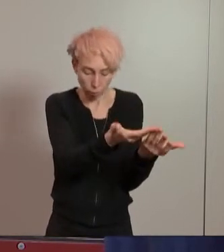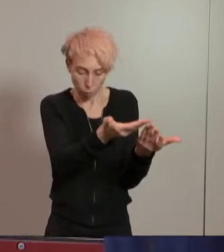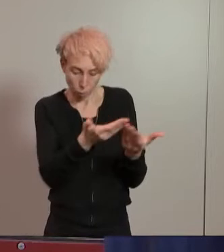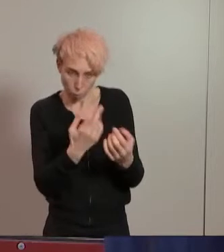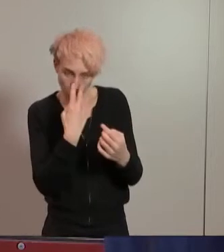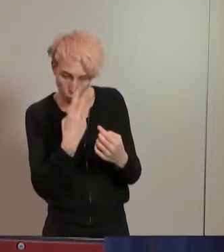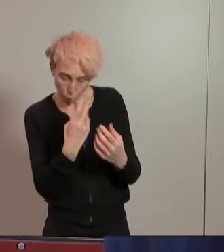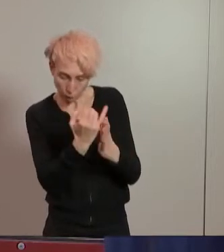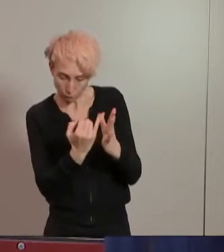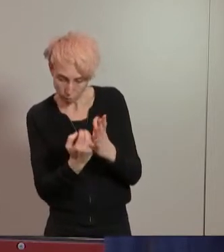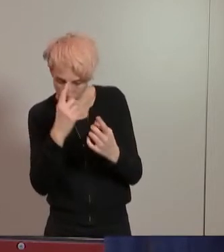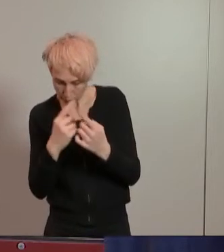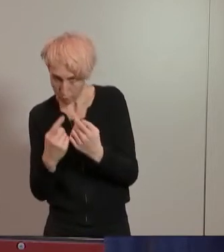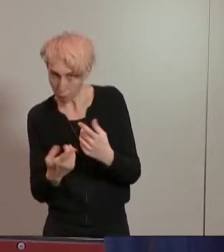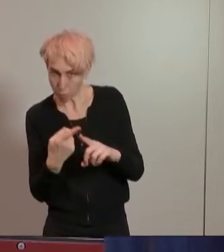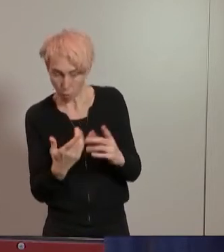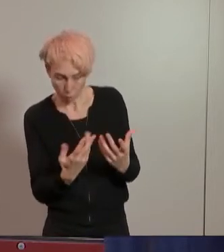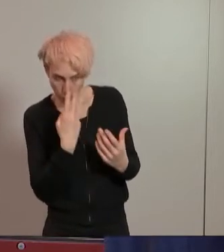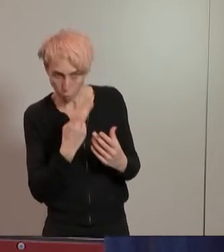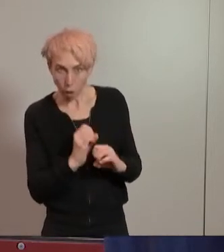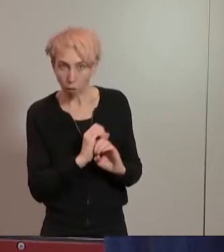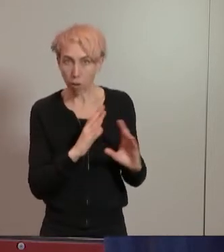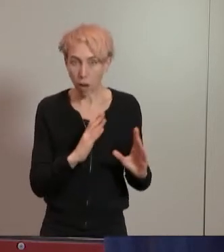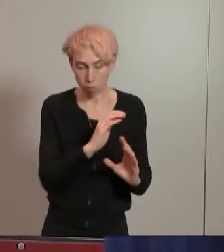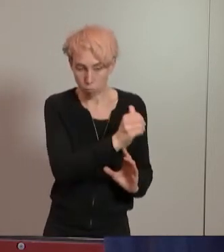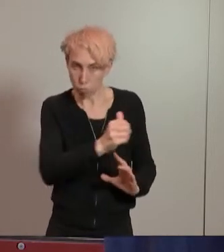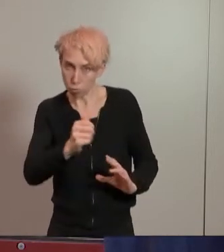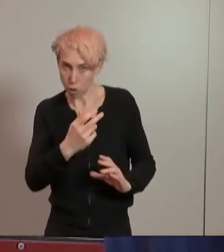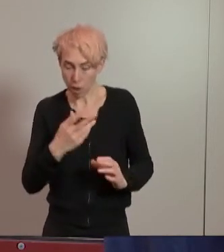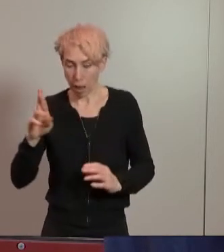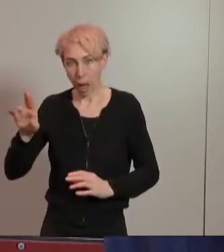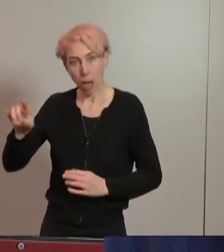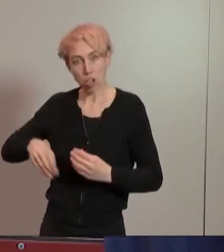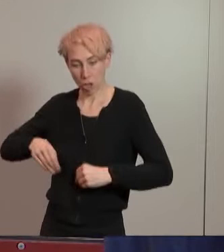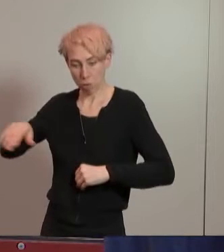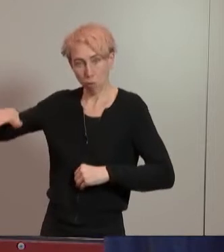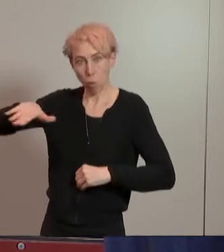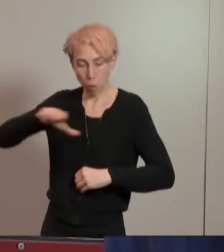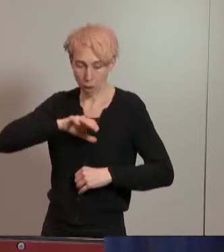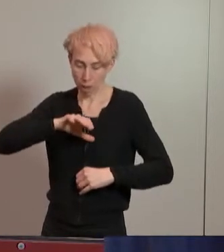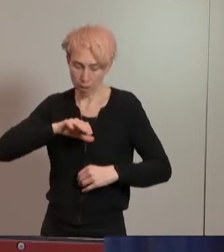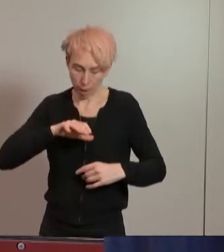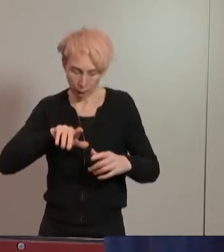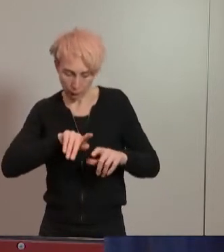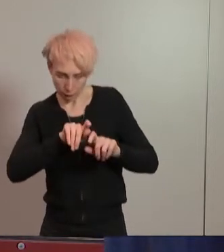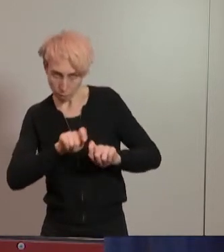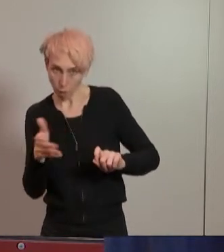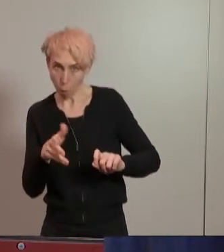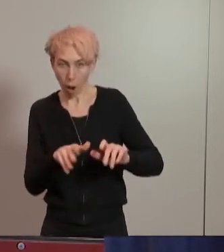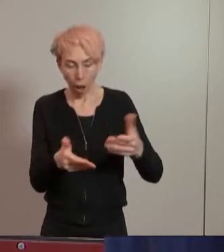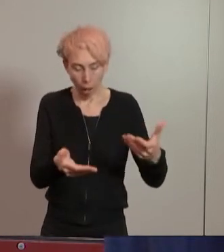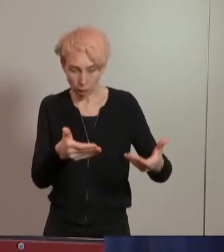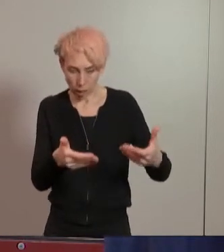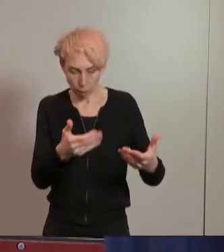des indicateurs. Pour chacune d'entre elles, la direction des ressources humaines a cherché à respecter l'équilibre et la cohérence des